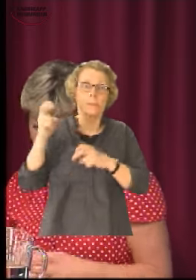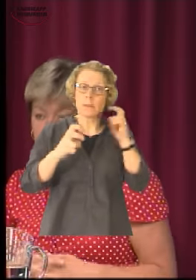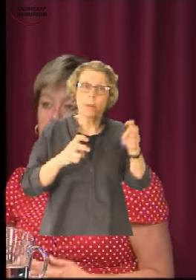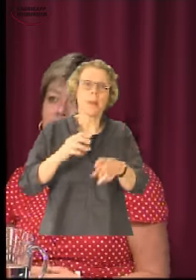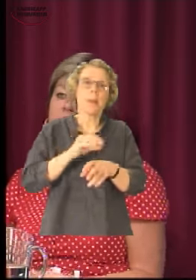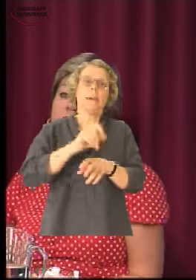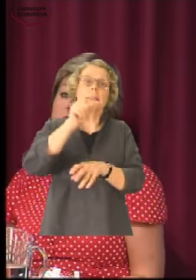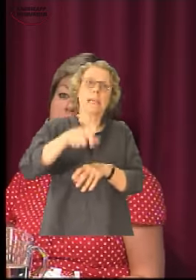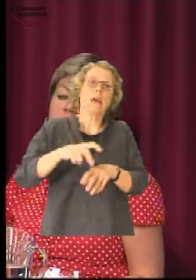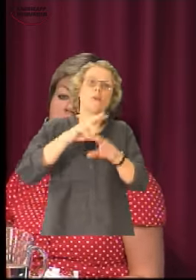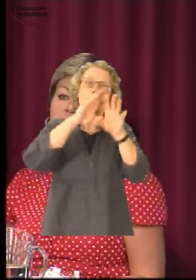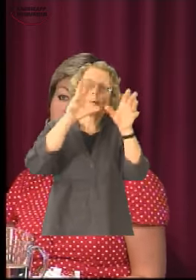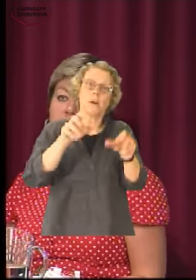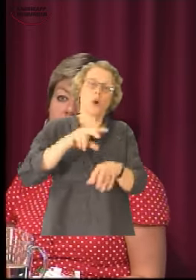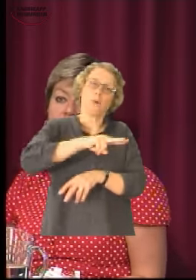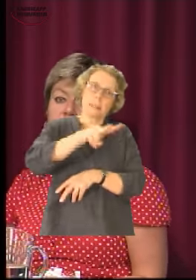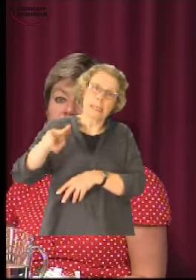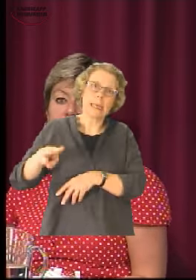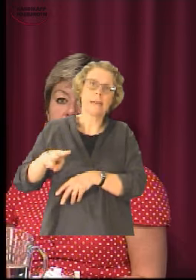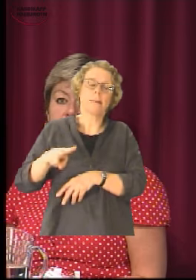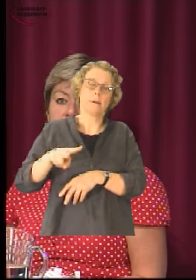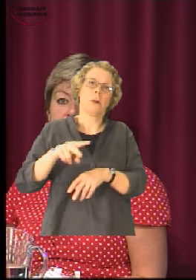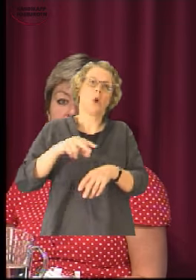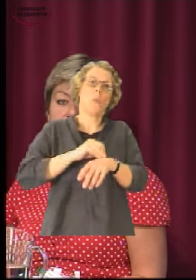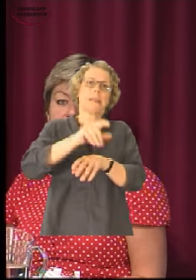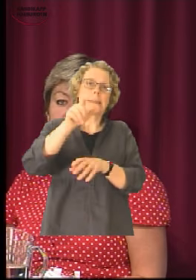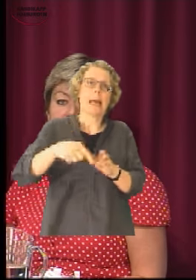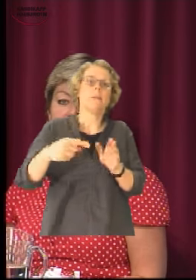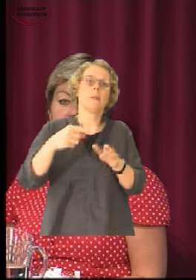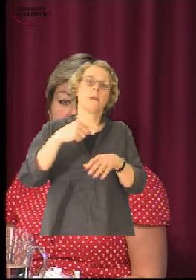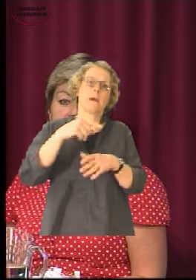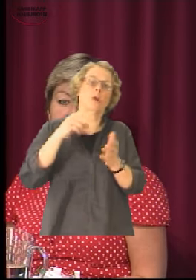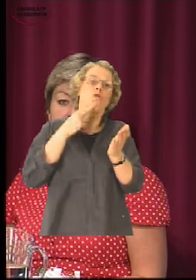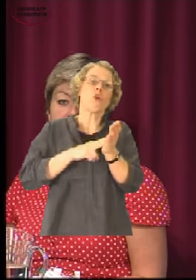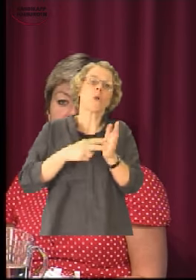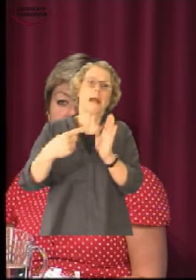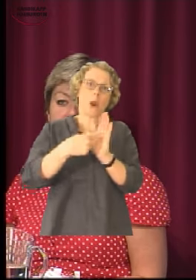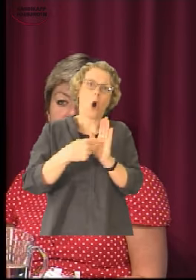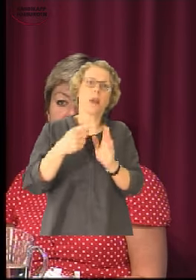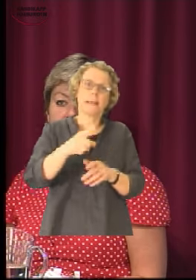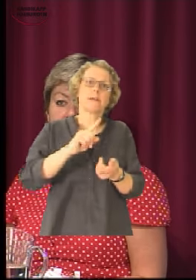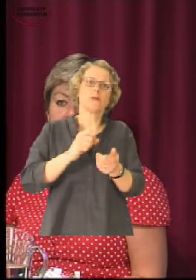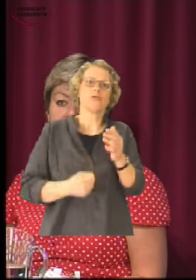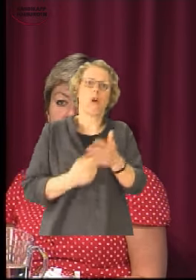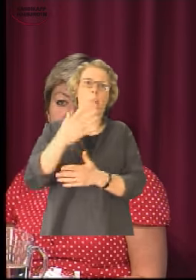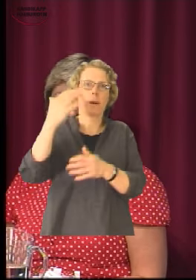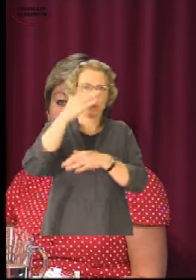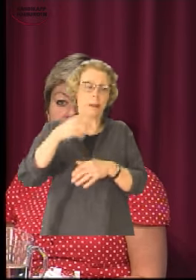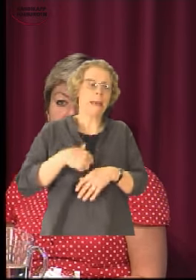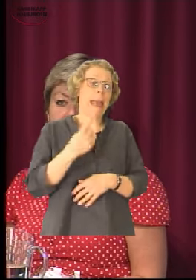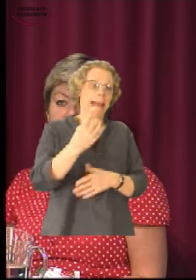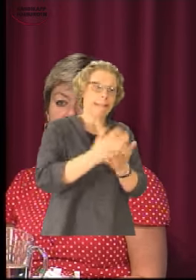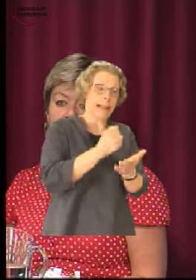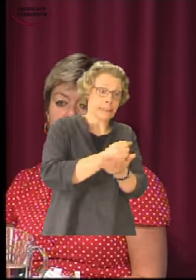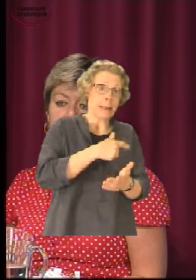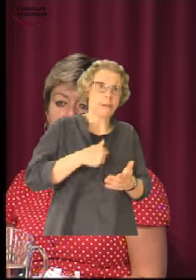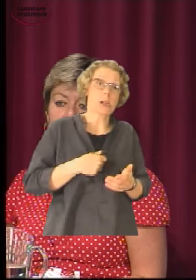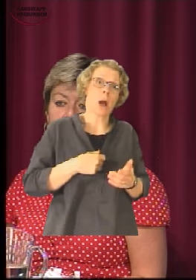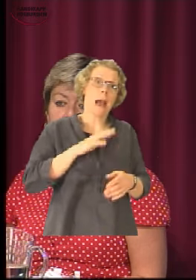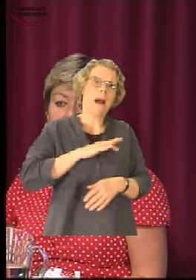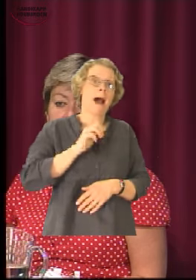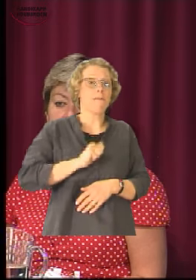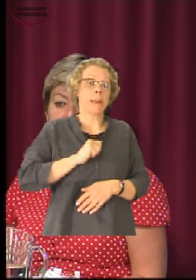patientdatalagen respektive landsting tvingar in oss i olika lösningar. Vi ska i ena landstinget förskriva en typ av läkemedel, i nästa landsting en